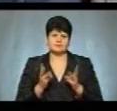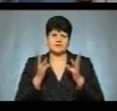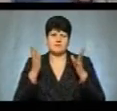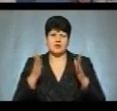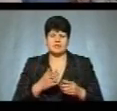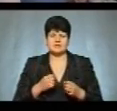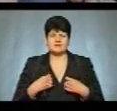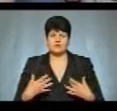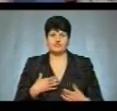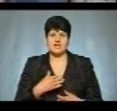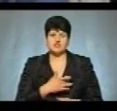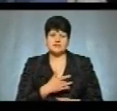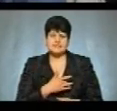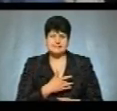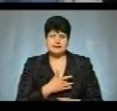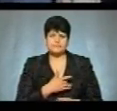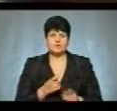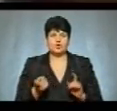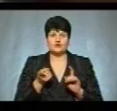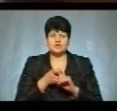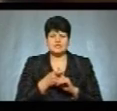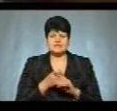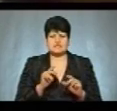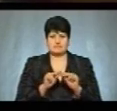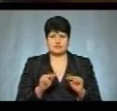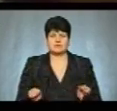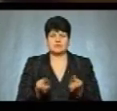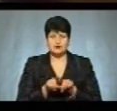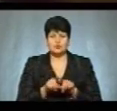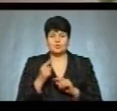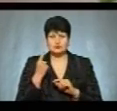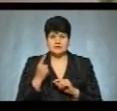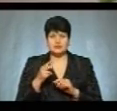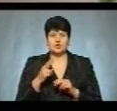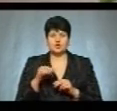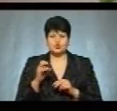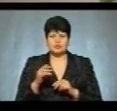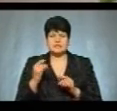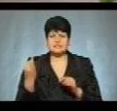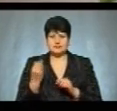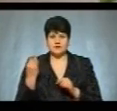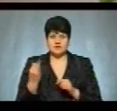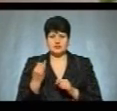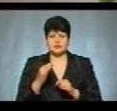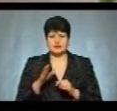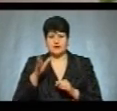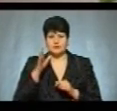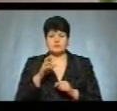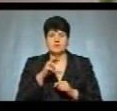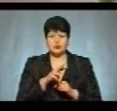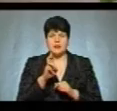серцях. Долучилися до спільного виконання пісні викладачі педуніверситету. Один із них – доктор історичних наук Микола Бармак. Мене притягнули